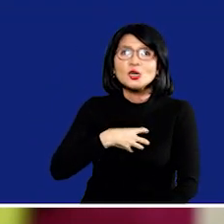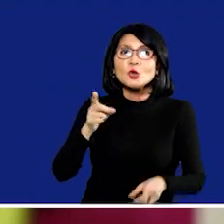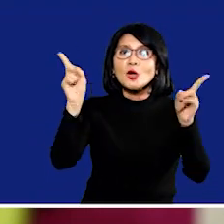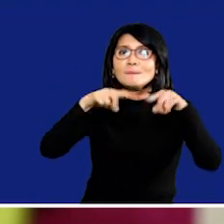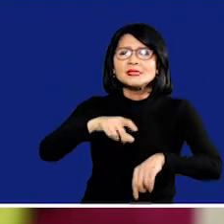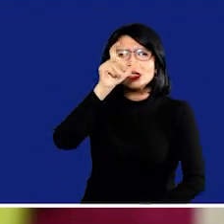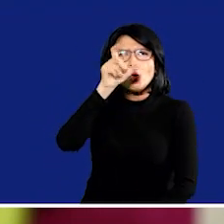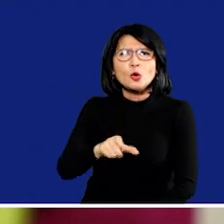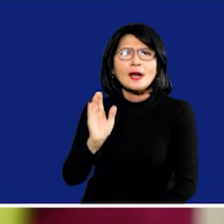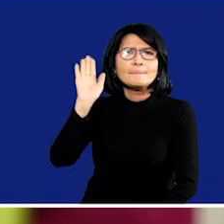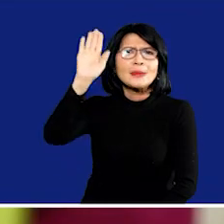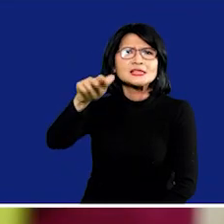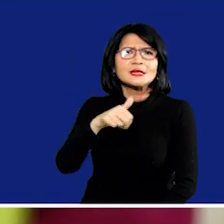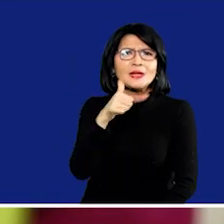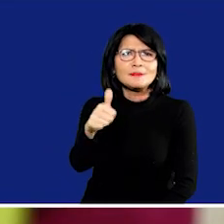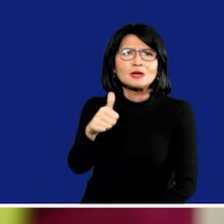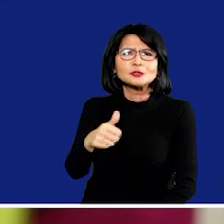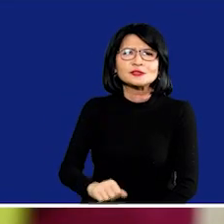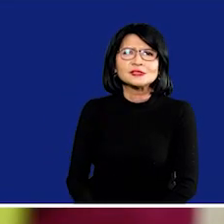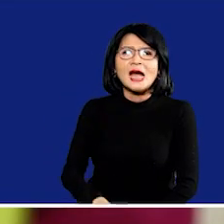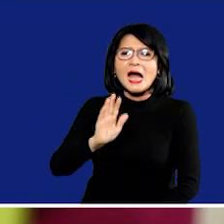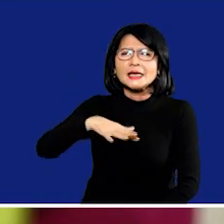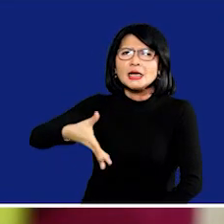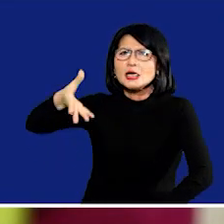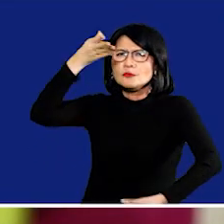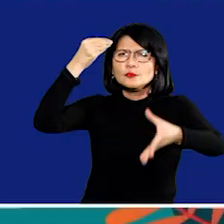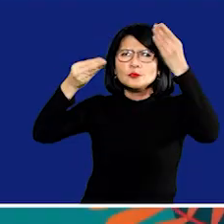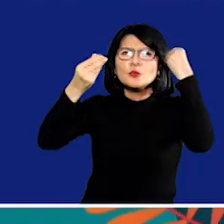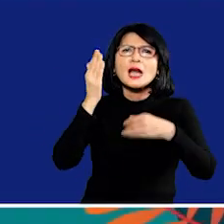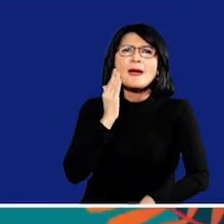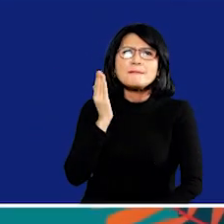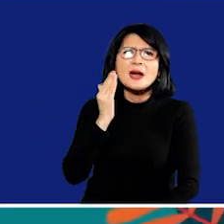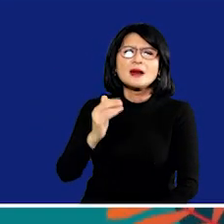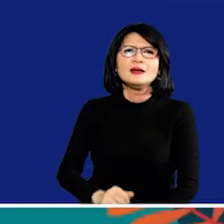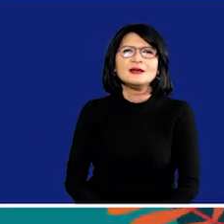bisa menjadi manusia unggul di masa depan juga dengan mudah diserap oleh anak-anak.